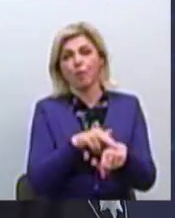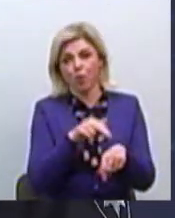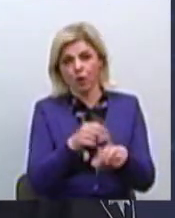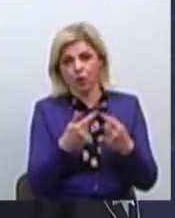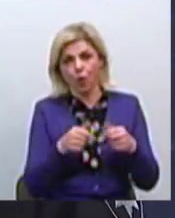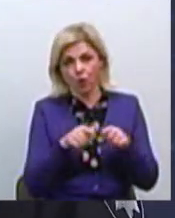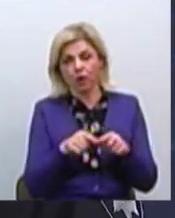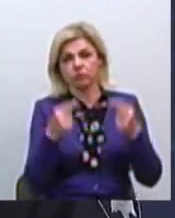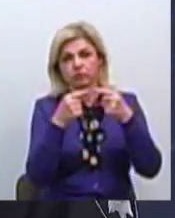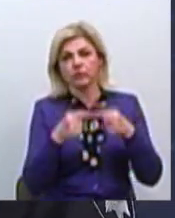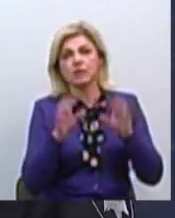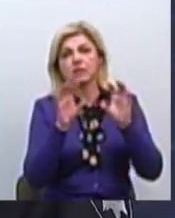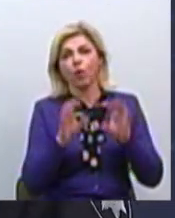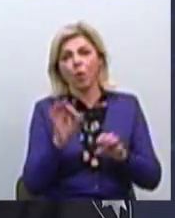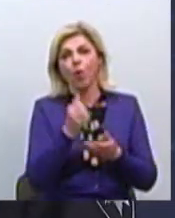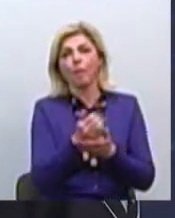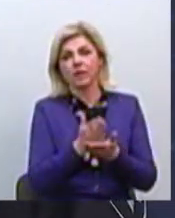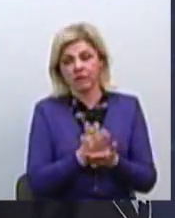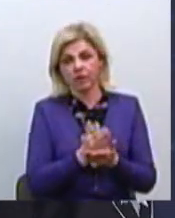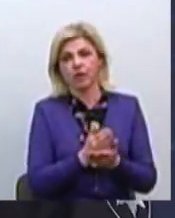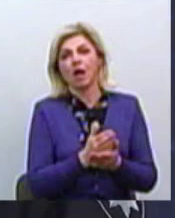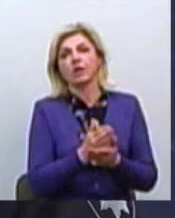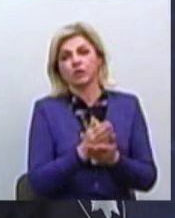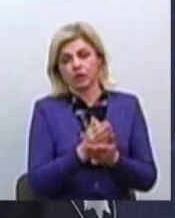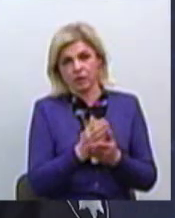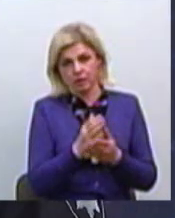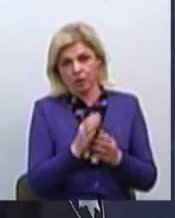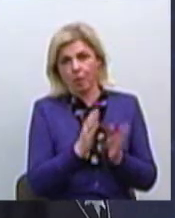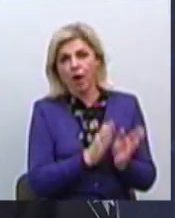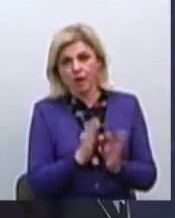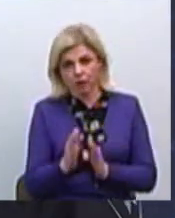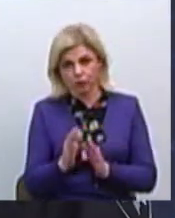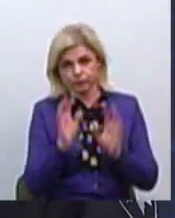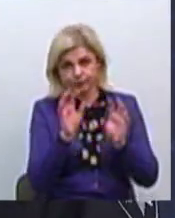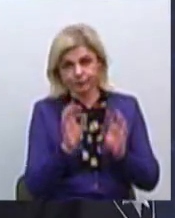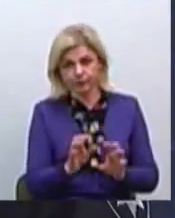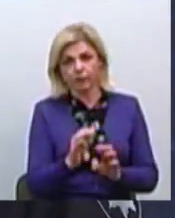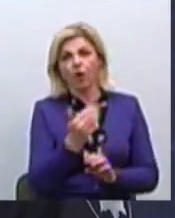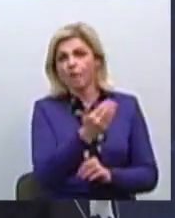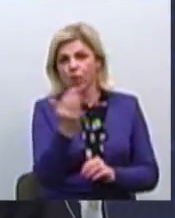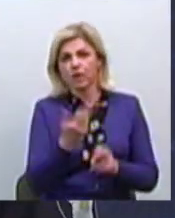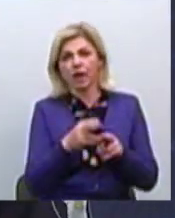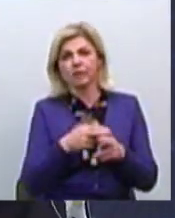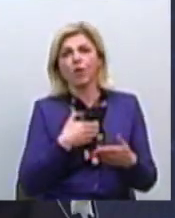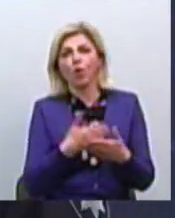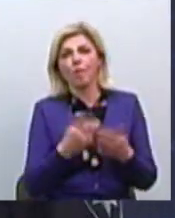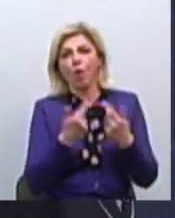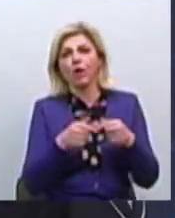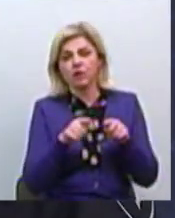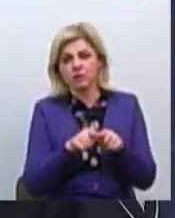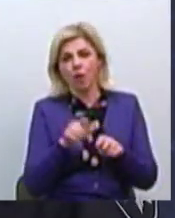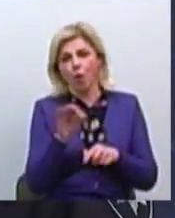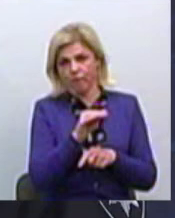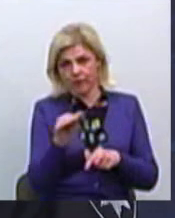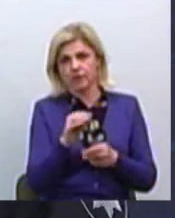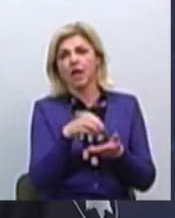до закону про забезпечення охорони публічного порядку та кордону. От. Вони офіційно зареєстровані в міськвиконкомі або в